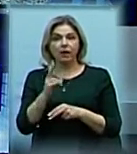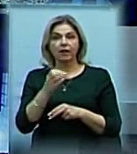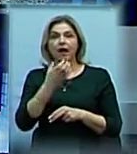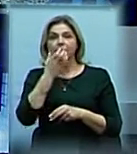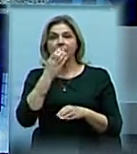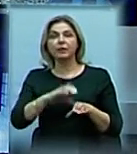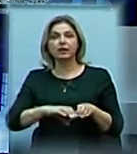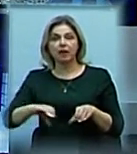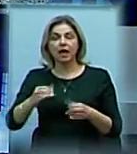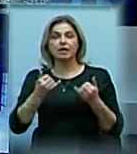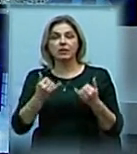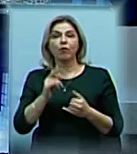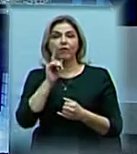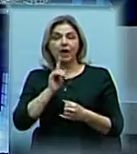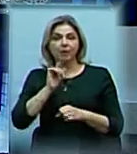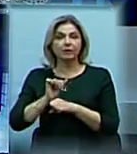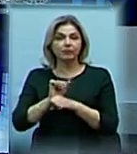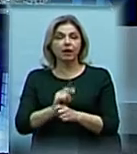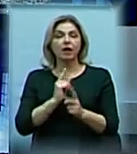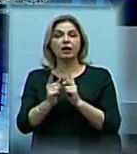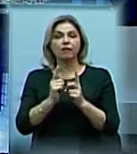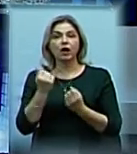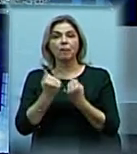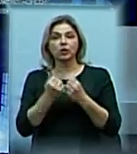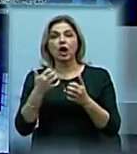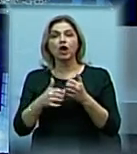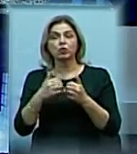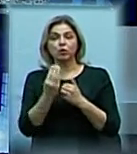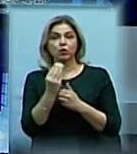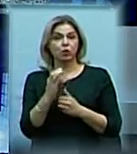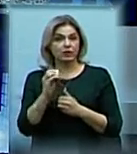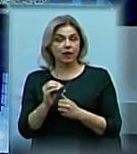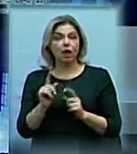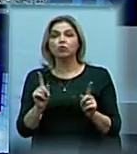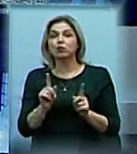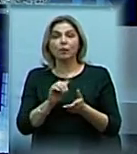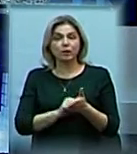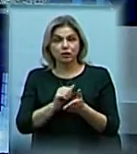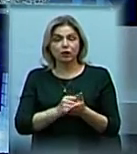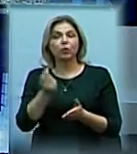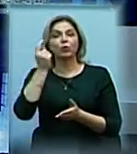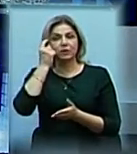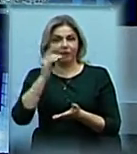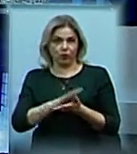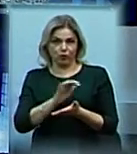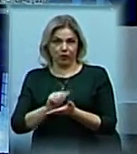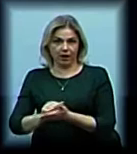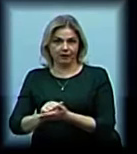теплотрасі сьогодні тимчасово перекрили рух автомобілів на Херсонському шосе. У чому причина, дізнавались наші